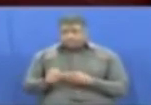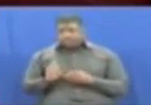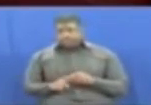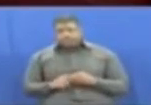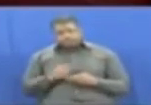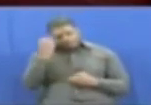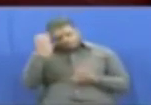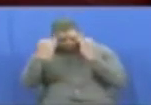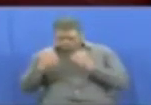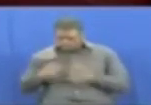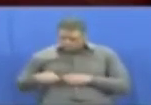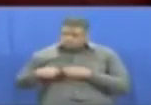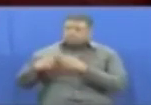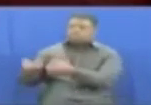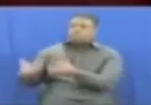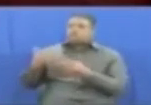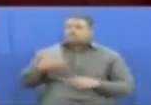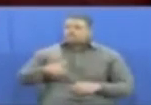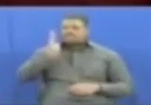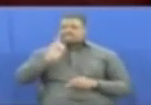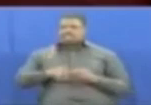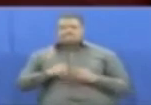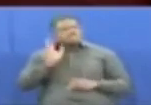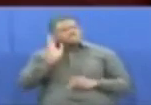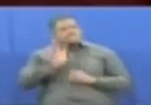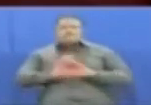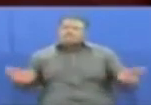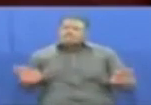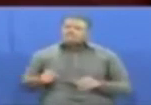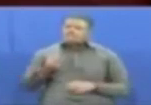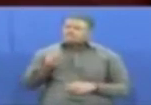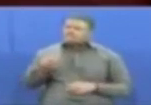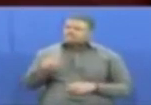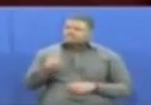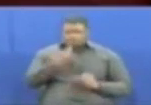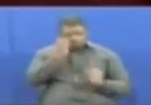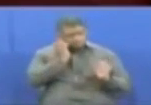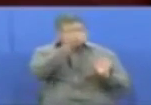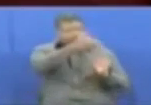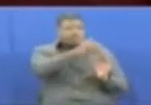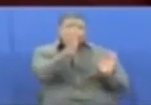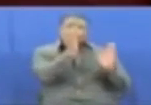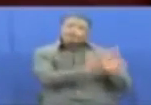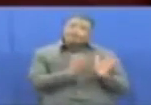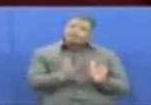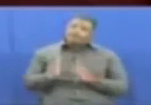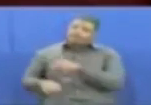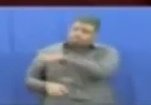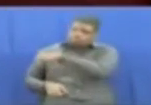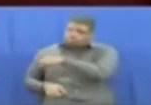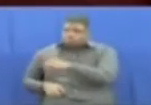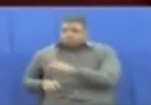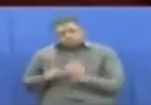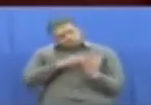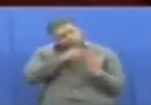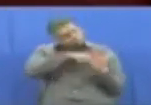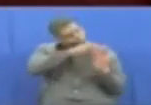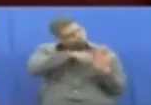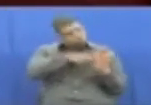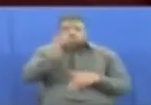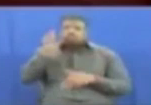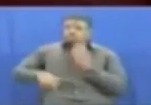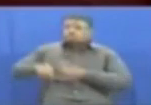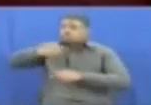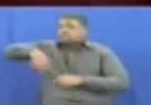kutoa maoni na serikali kuwa tayari kusikiliza, kwa sababu ndio makusudio ya mpango huu wa kwamba kinachosomwa mwisho ni kiwe ni